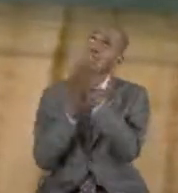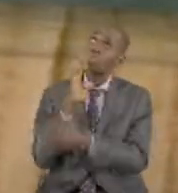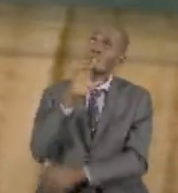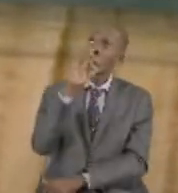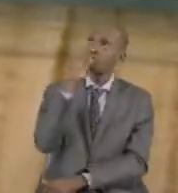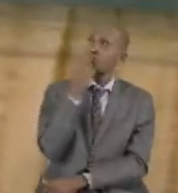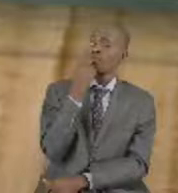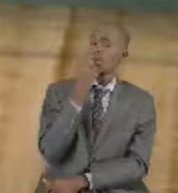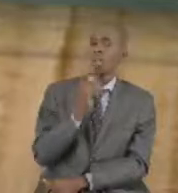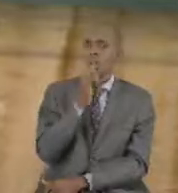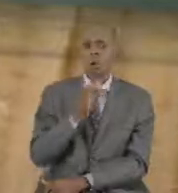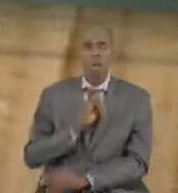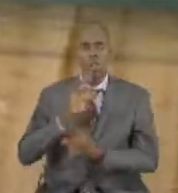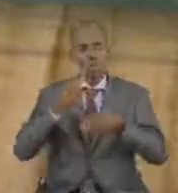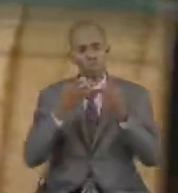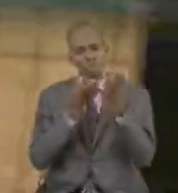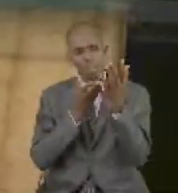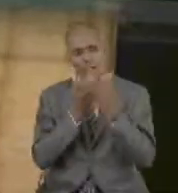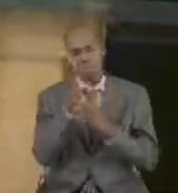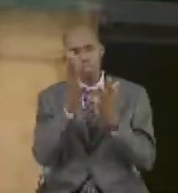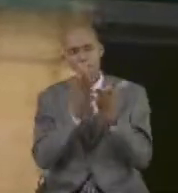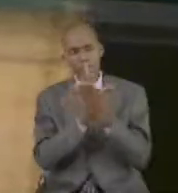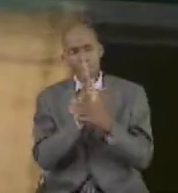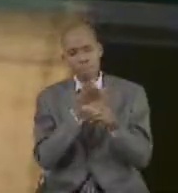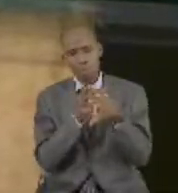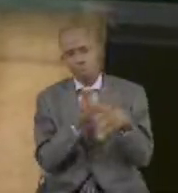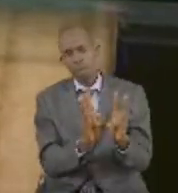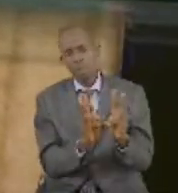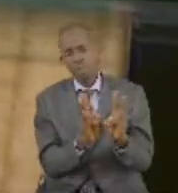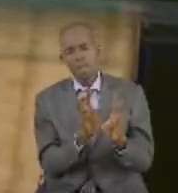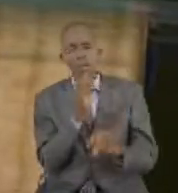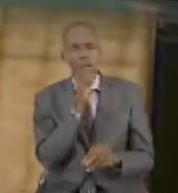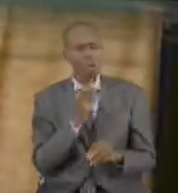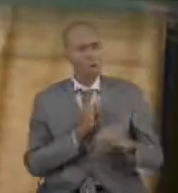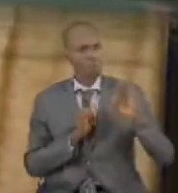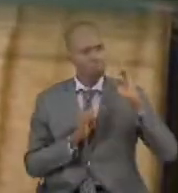manière correcte? Est-ce que je suis dans la bonne direction? Est-ce que je prêche